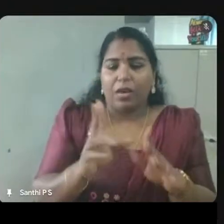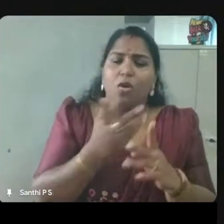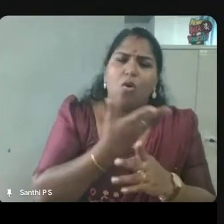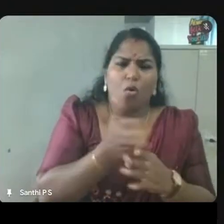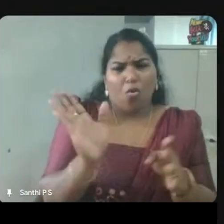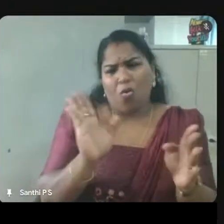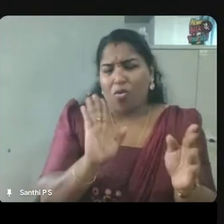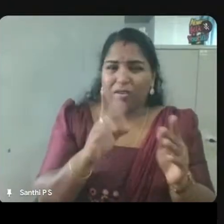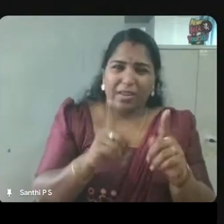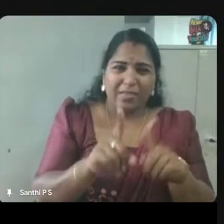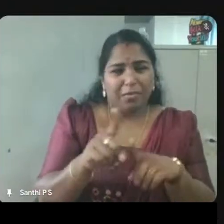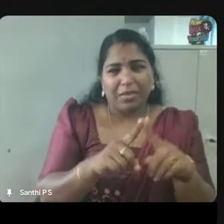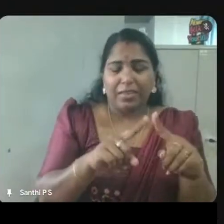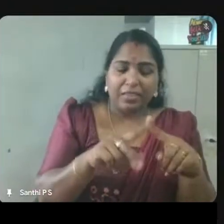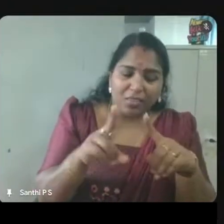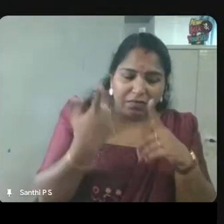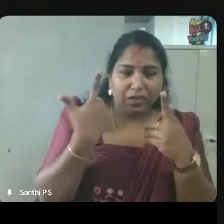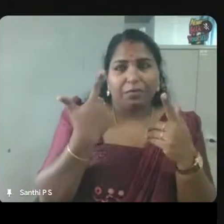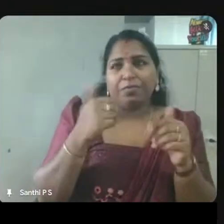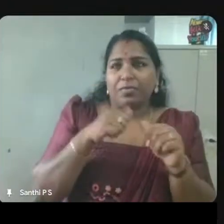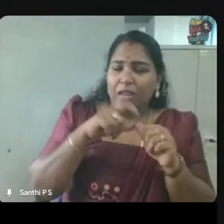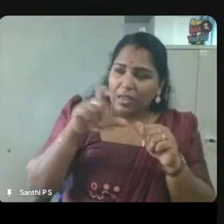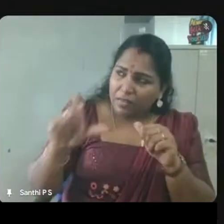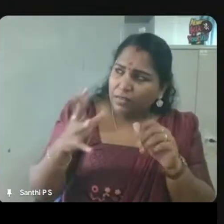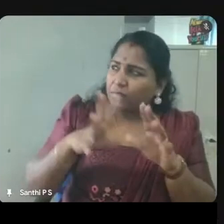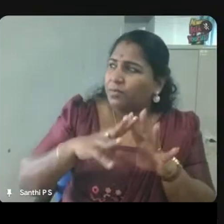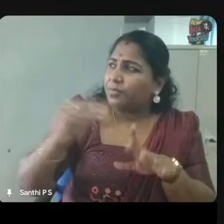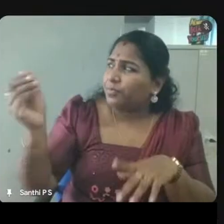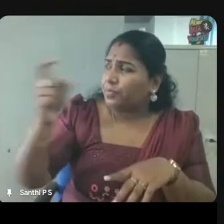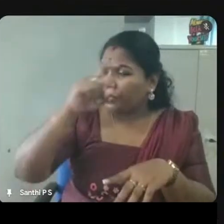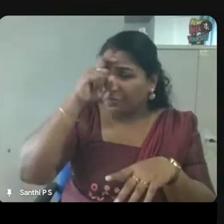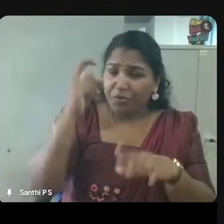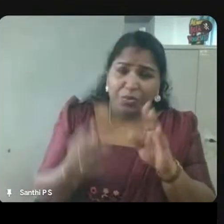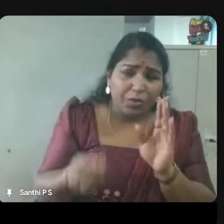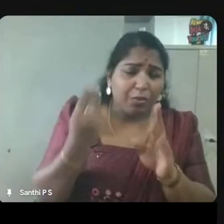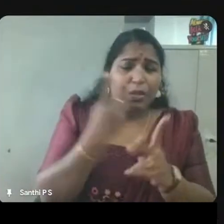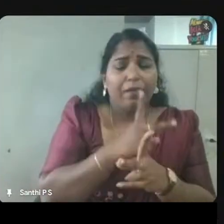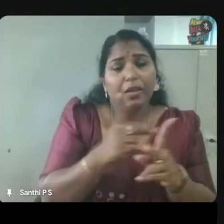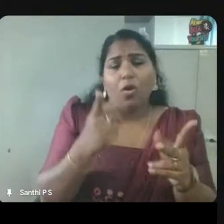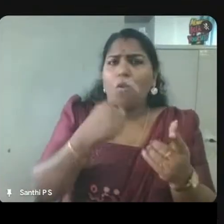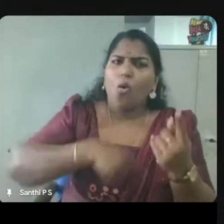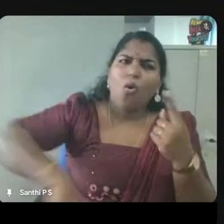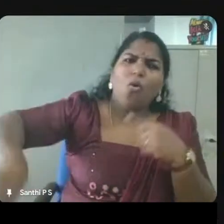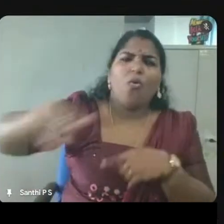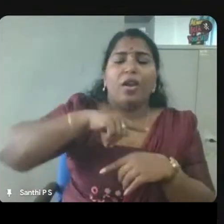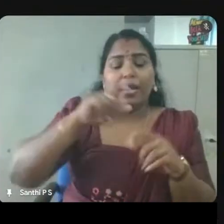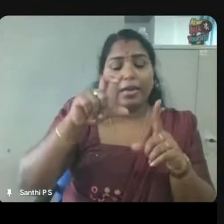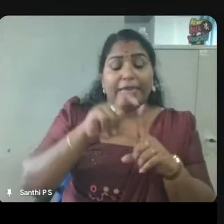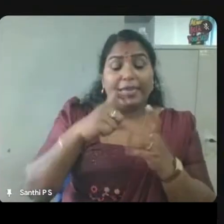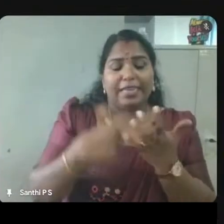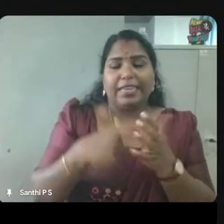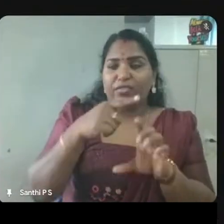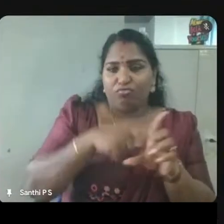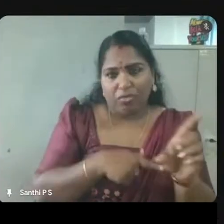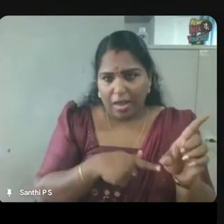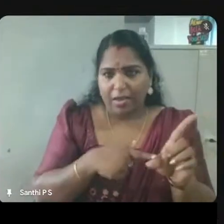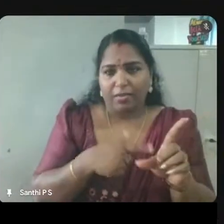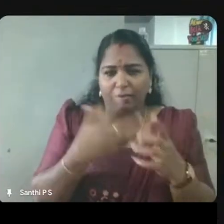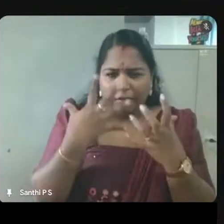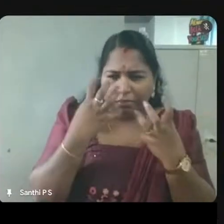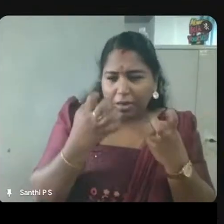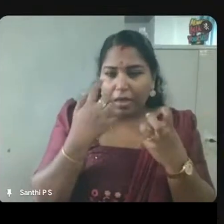കൊണ്ട്, പുറത്ത് ചൂട് കൂടുതലായതുകൊണ്ട് ഈച്ച് ആൻഡ് എവ്രി വൺ ഹാസ് ഡ്രൈ ഐസ് നൗ. പക്ഷെ ആ ഒരു ഡ്രൈനെസിന്റെ ഇത് കൂടുതലാണ്